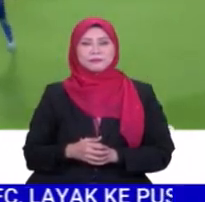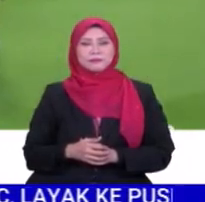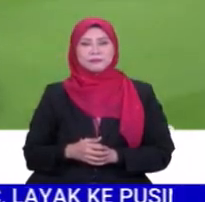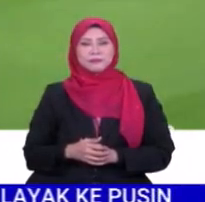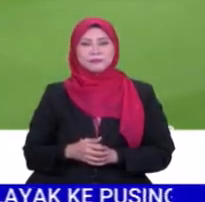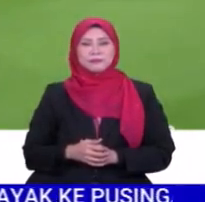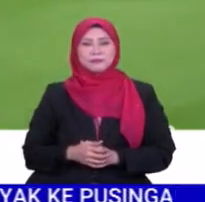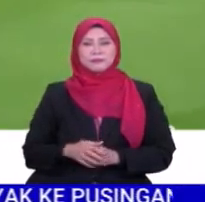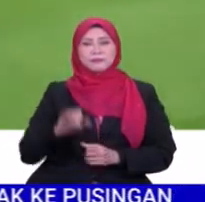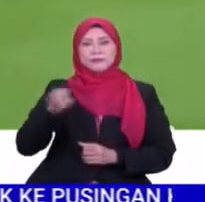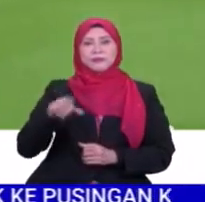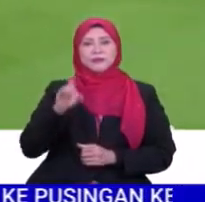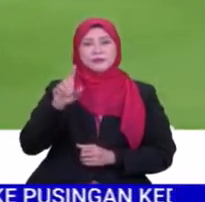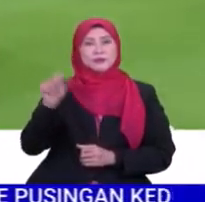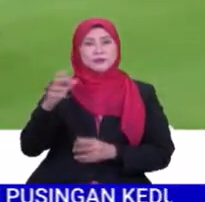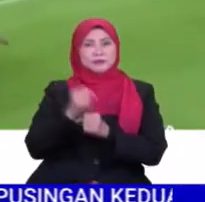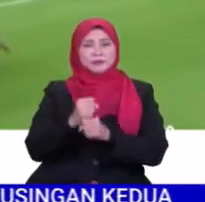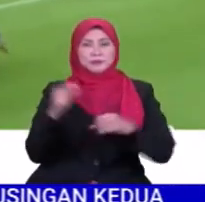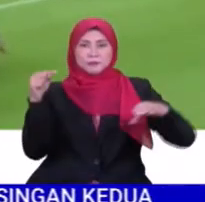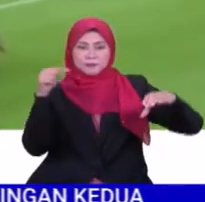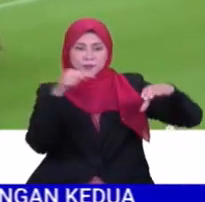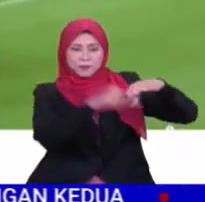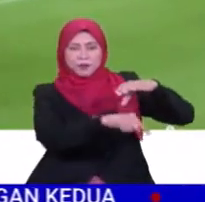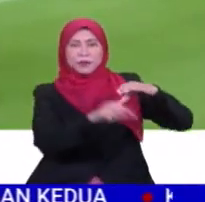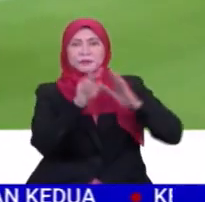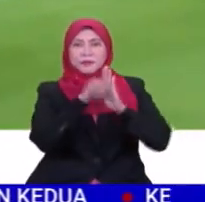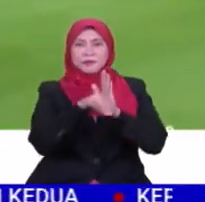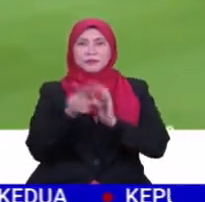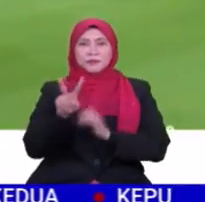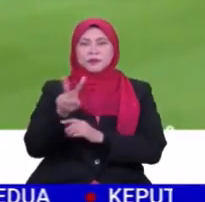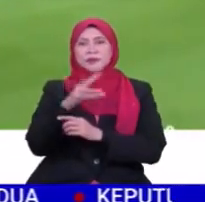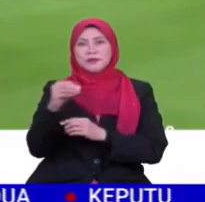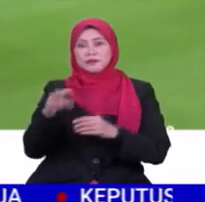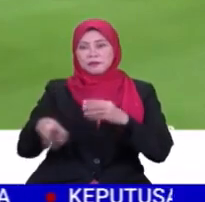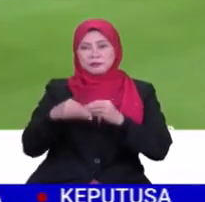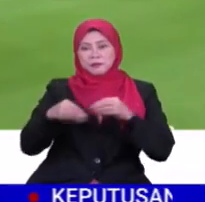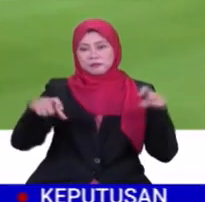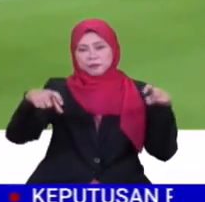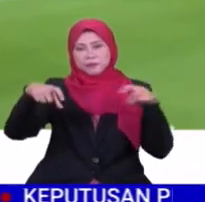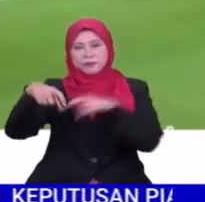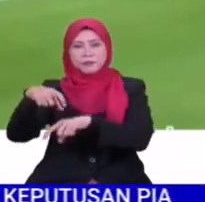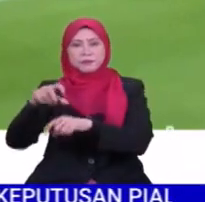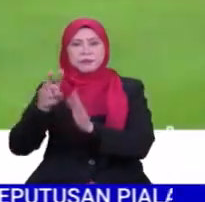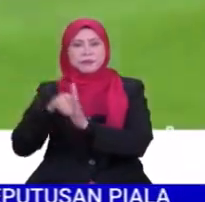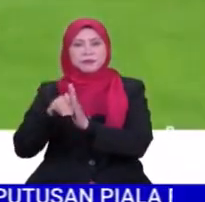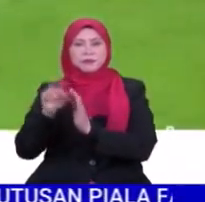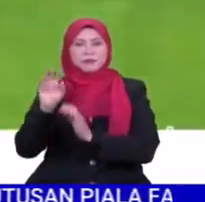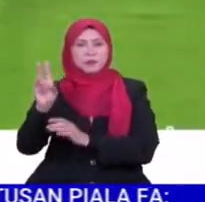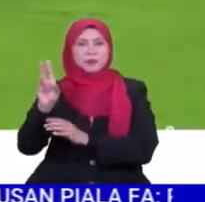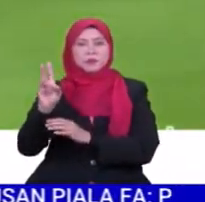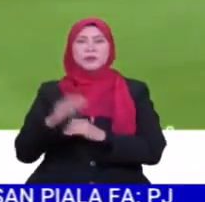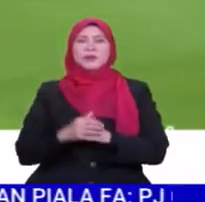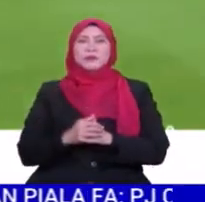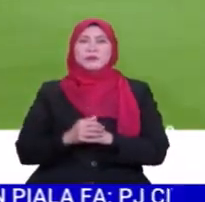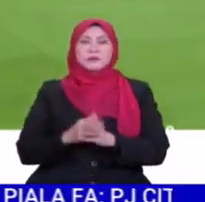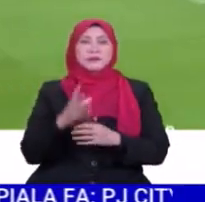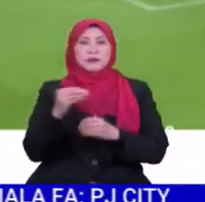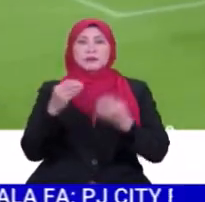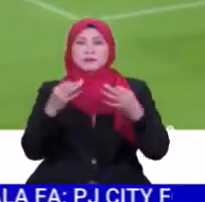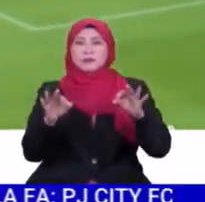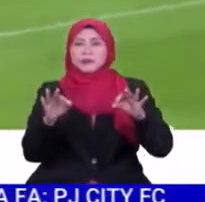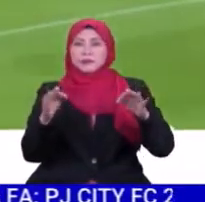ciri-ciri Timur aigoo Xiaomi kedua sebelum safir rahim menambah gol pada menit ke-7 bukan itu saja steppach